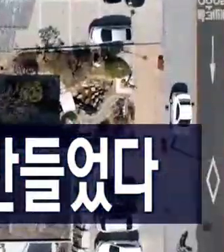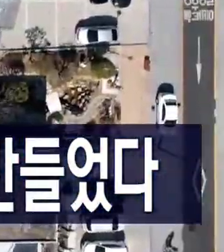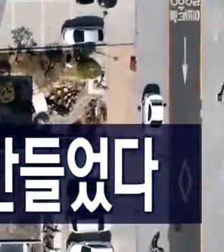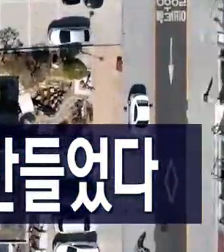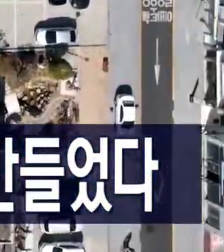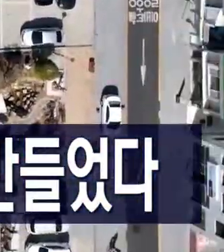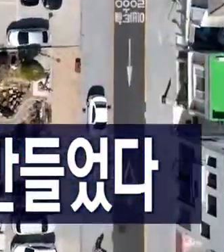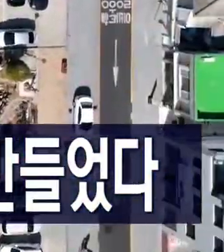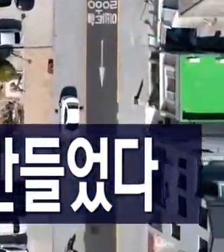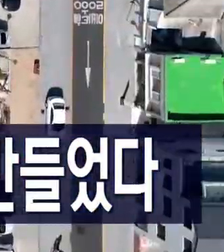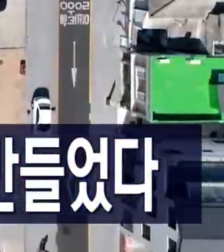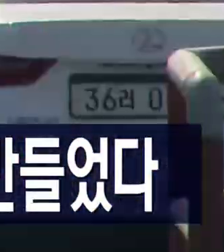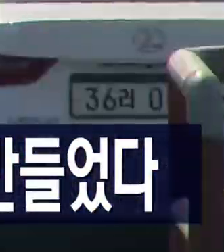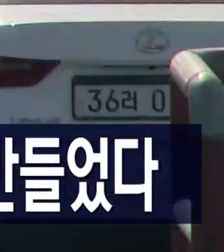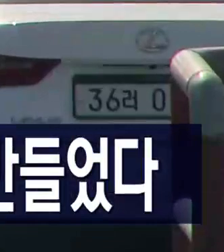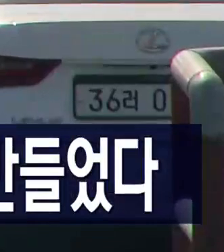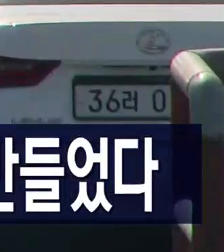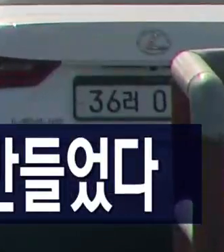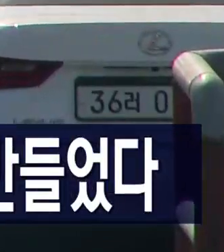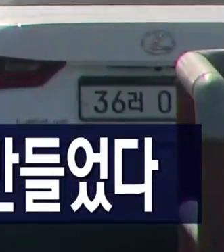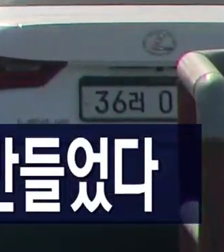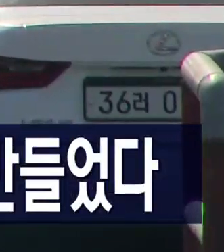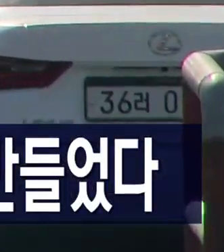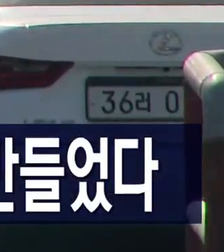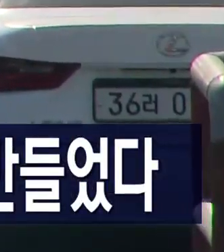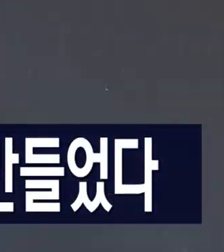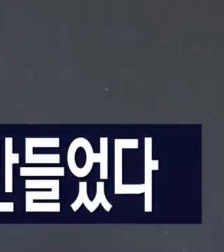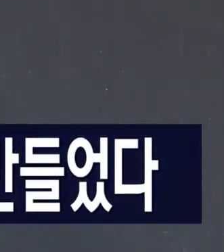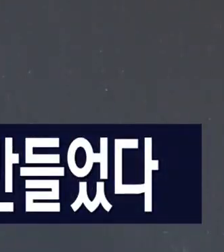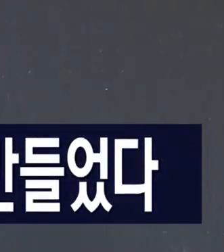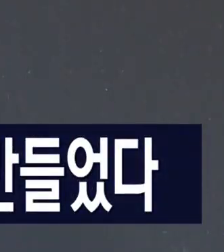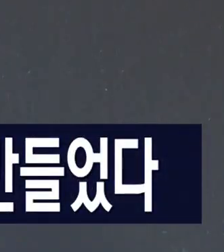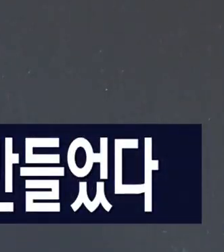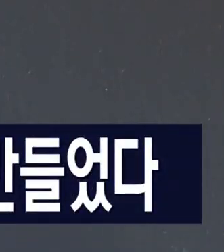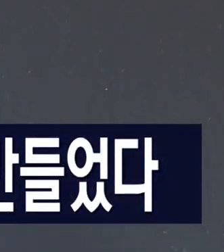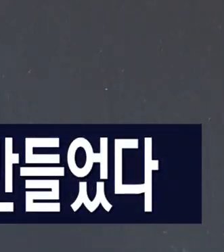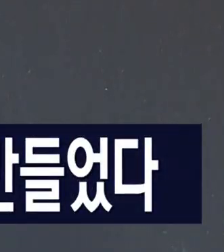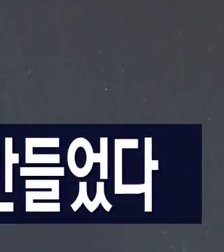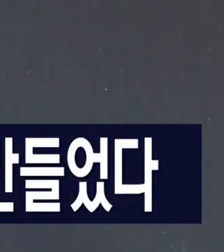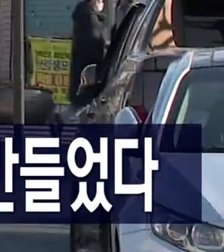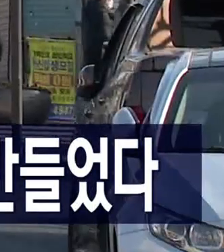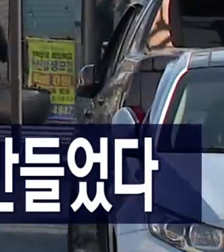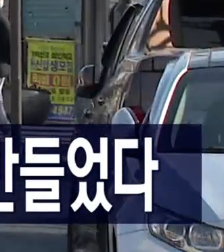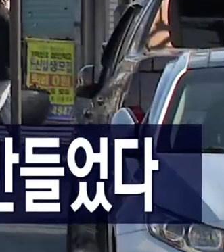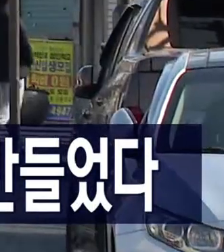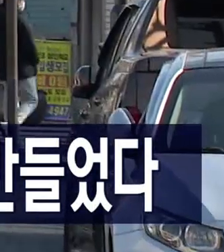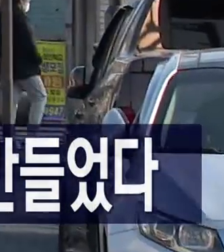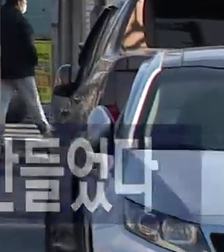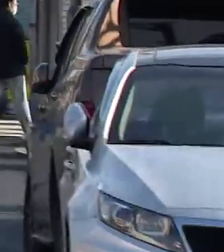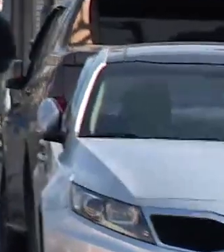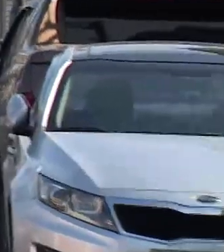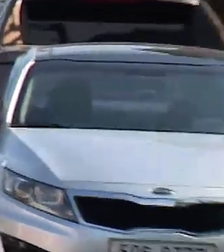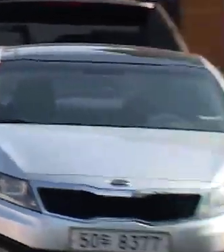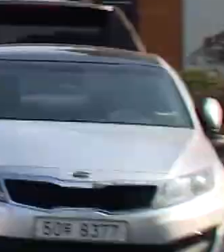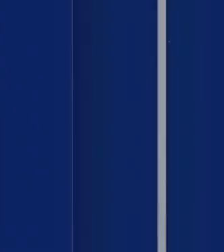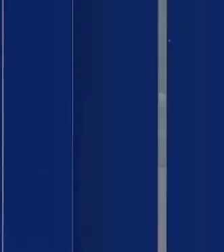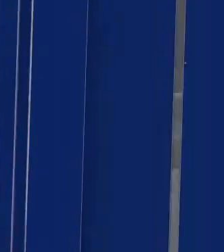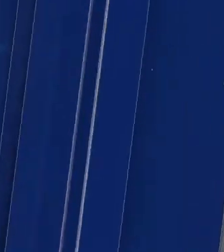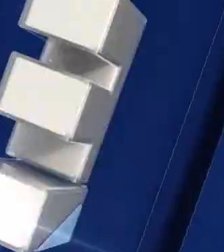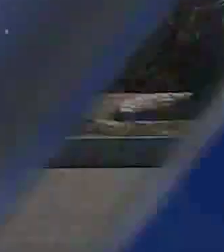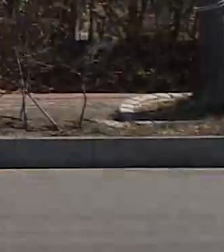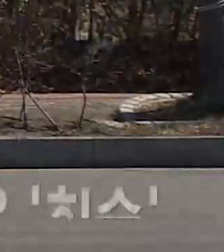경찰의 발길이 이어지고 있습니다. 그런데 그동안 200억 원 가까이 예산을 투입하고도 공중화장실 한 칸도 만들지 못한 것으로 드러났습니다.